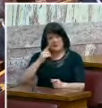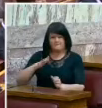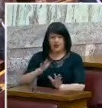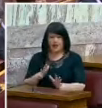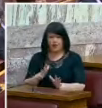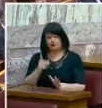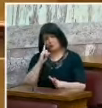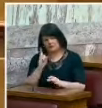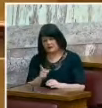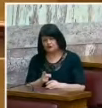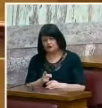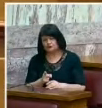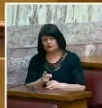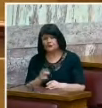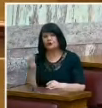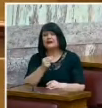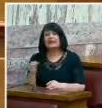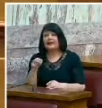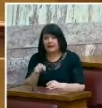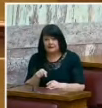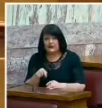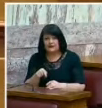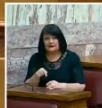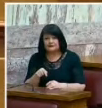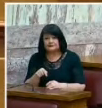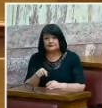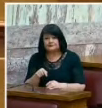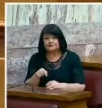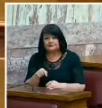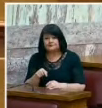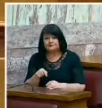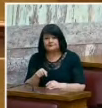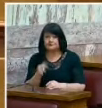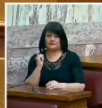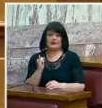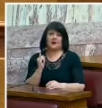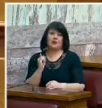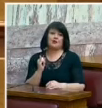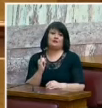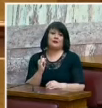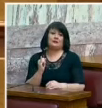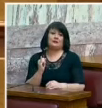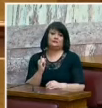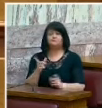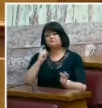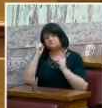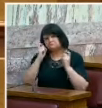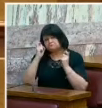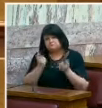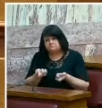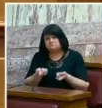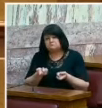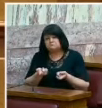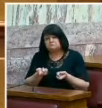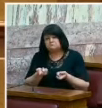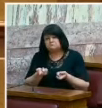Εικάζω ότι το ζήτημα αυτό είναι ακόμα στο τραπέζι. Φαντάζομαι ότι ίσως γι' αυτό